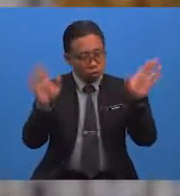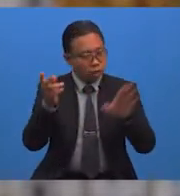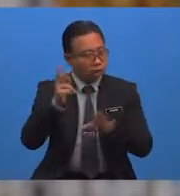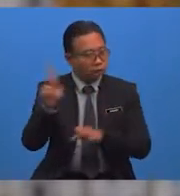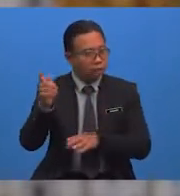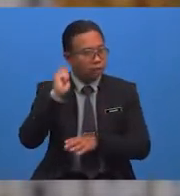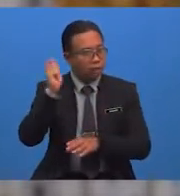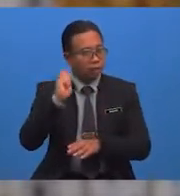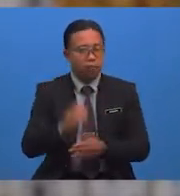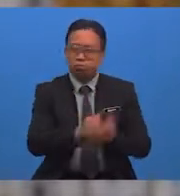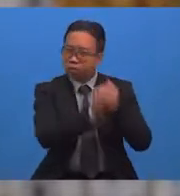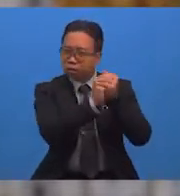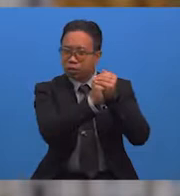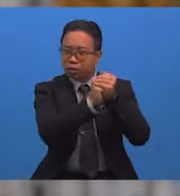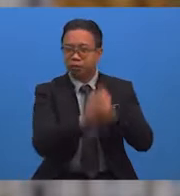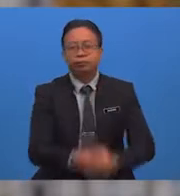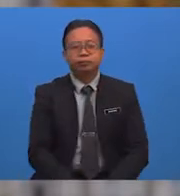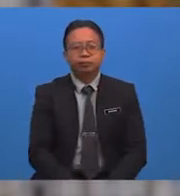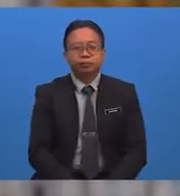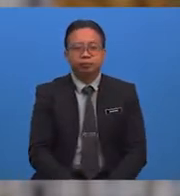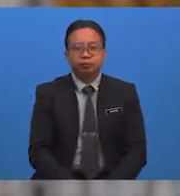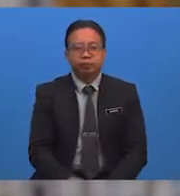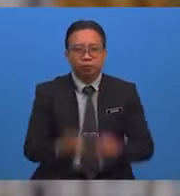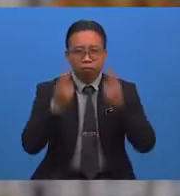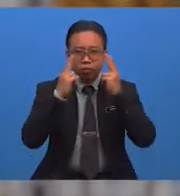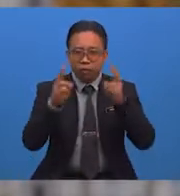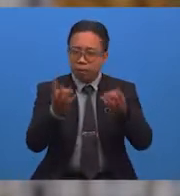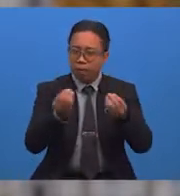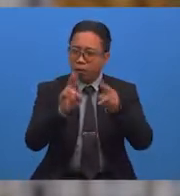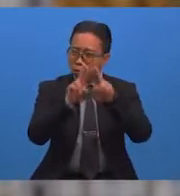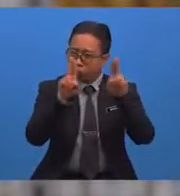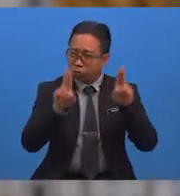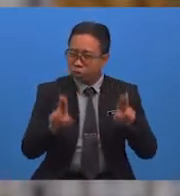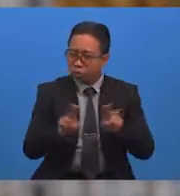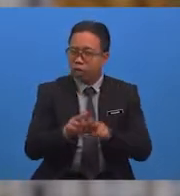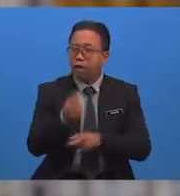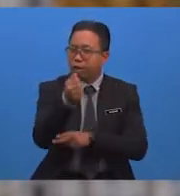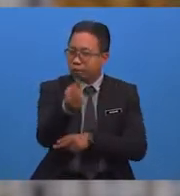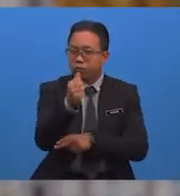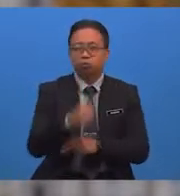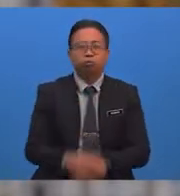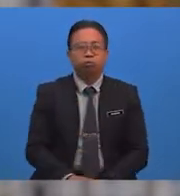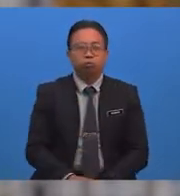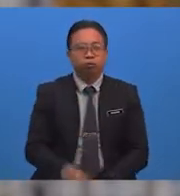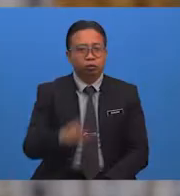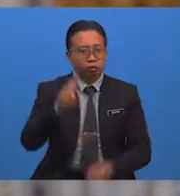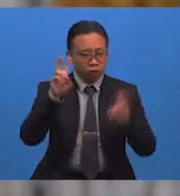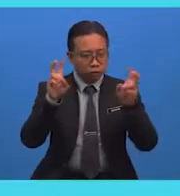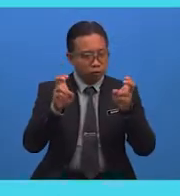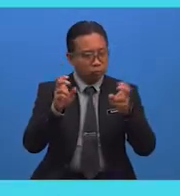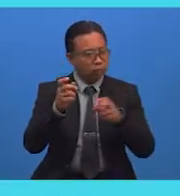Syabas. Baiklah murid-murid, Ustazah ingin uji sedikit pemahaman murid-murid berkaitan subtopik